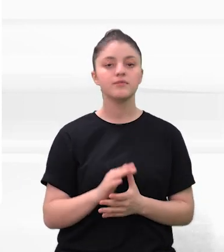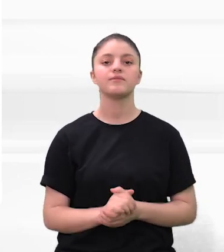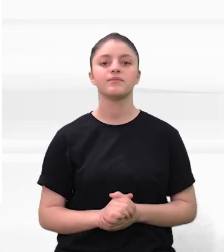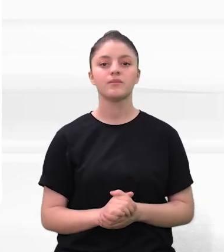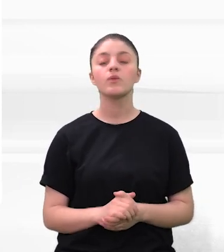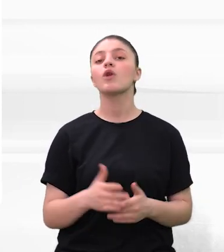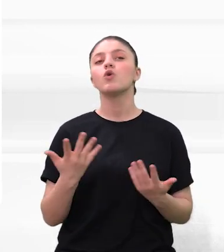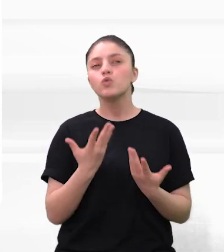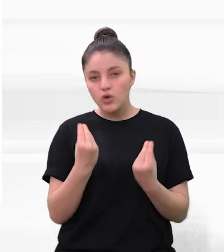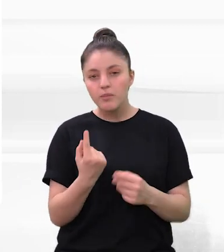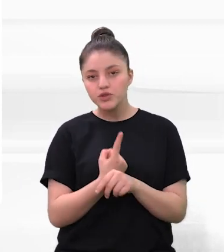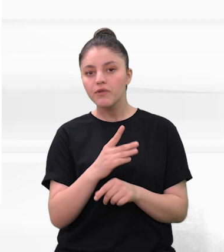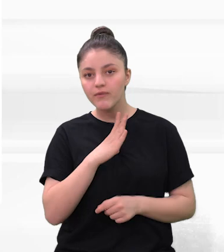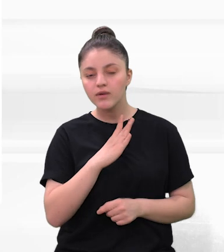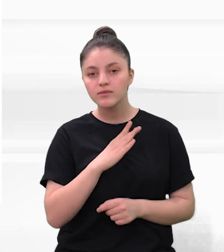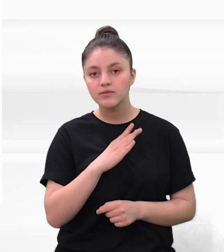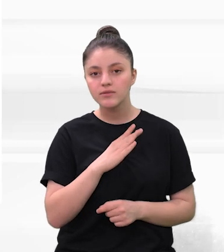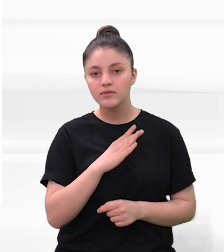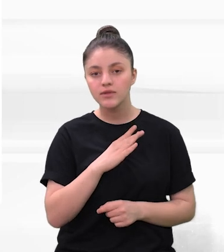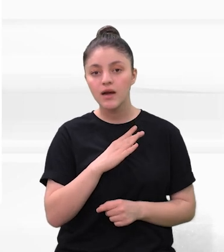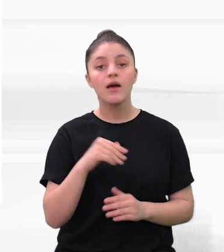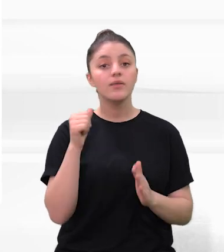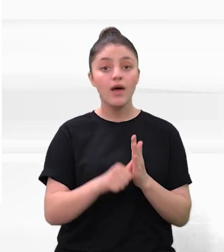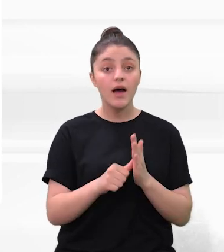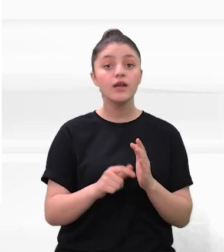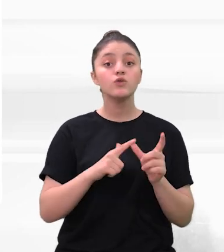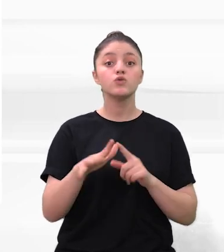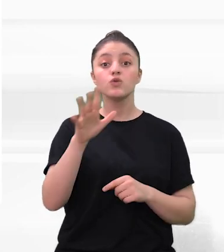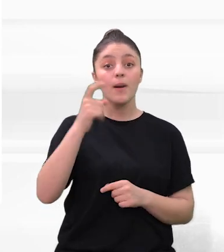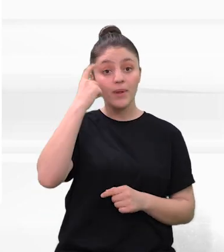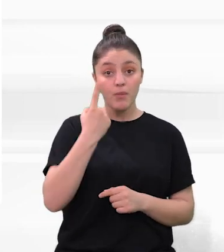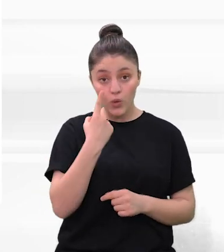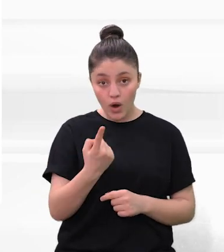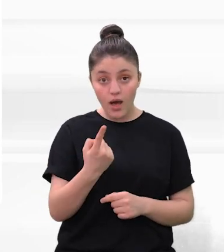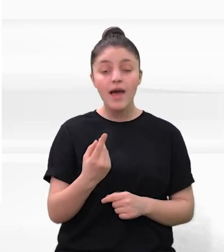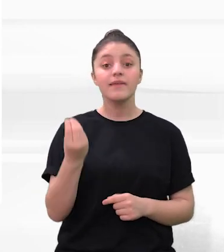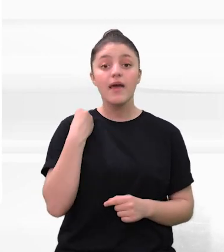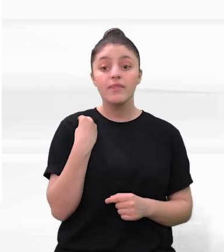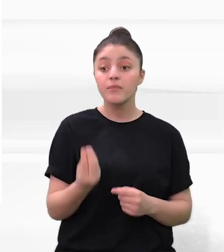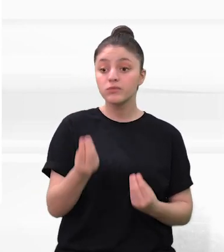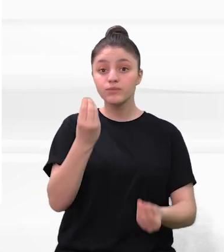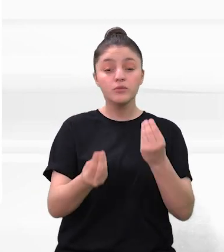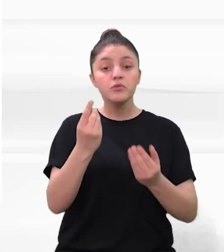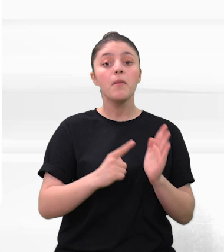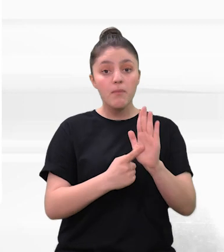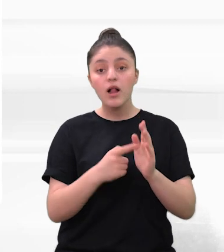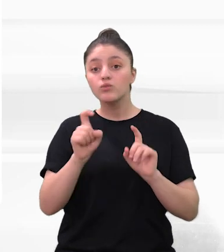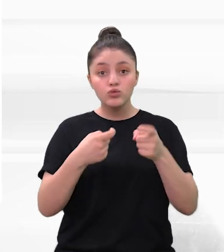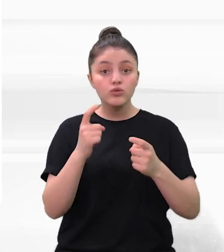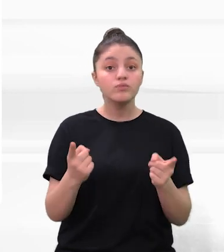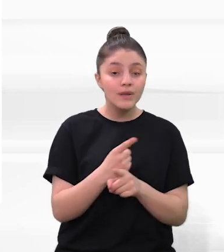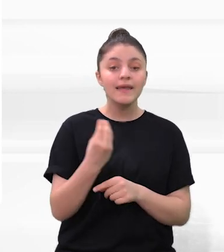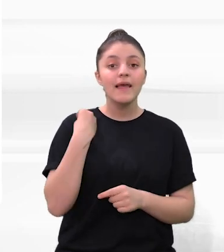bu da aslında şöyle güzel bir durum ortaya koyuyor tarihin sosyal bilim olması nedeniyle her an ortaya çıkan yeni bir belge bulundu